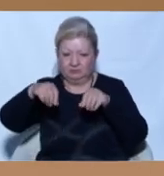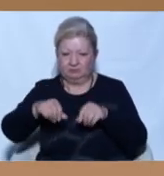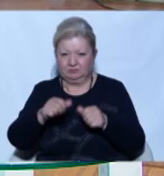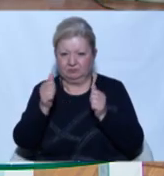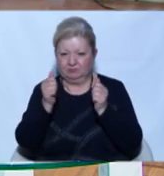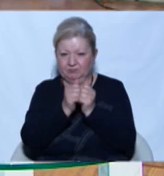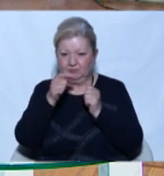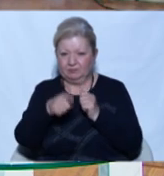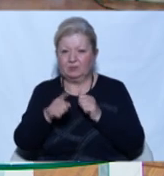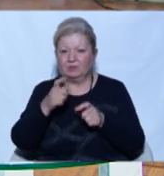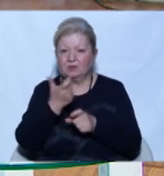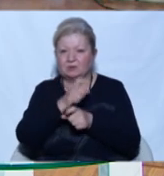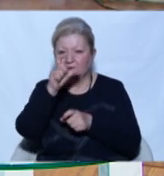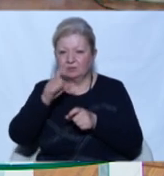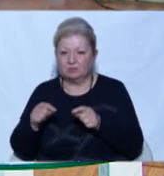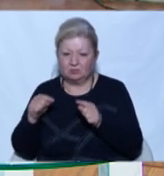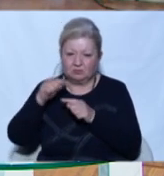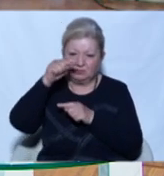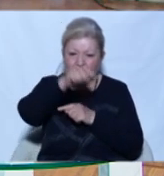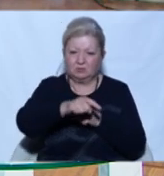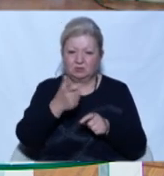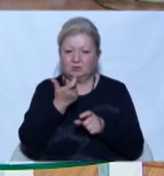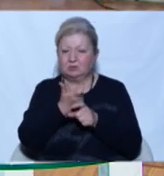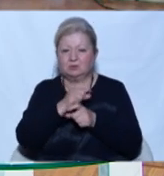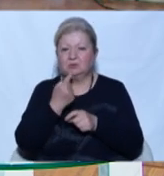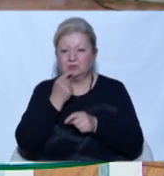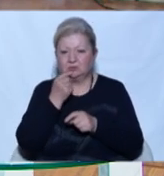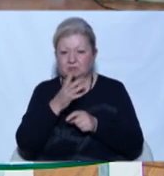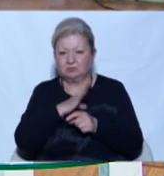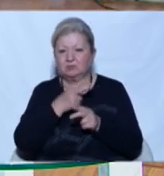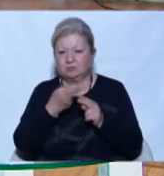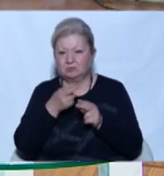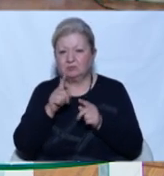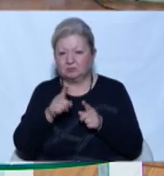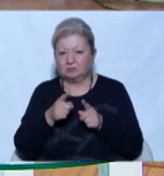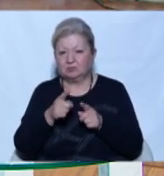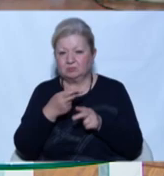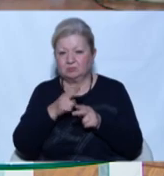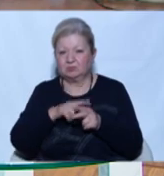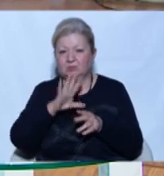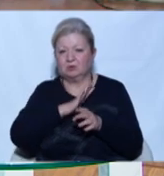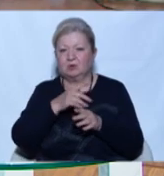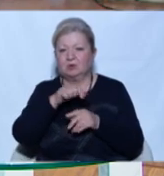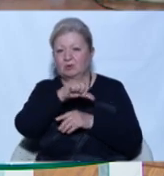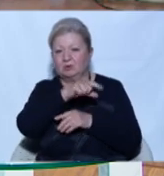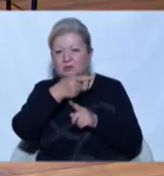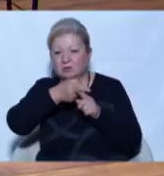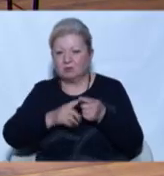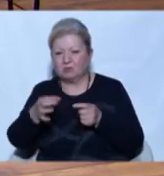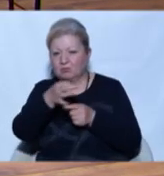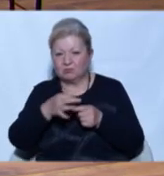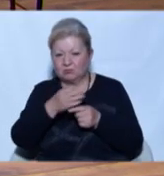Ადამიანებისთვის უდაბნოს გადალახვა ძალიან რთული პროცესი იყო და ამიტომ აფრიკის კონტინენტი, როგორც ნახევარკუნძული, ისეთი